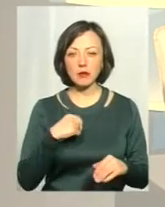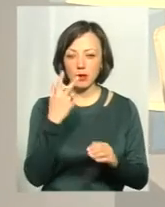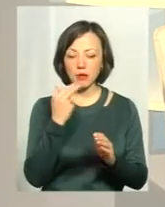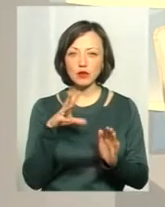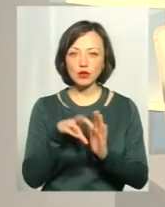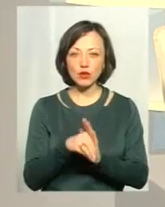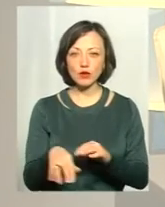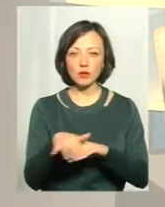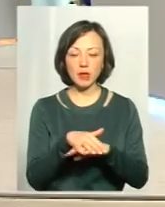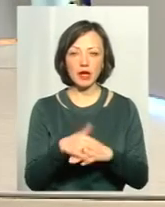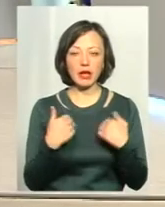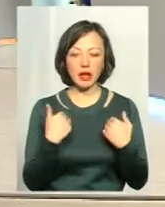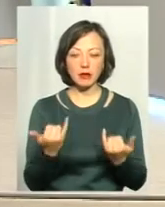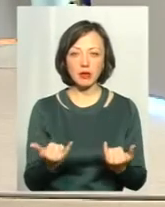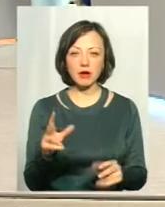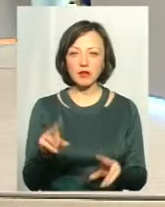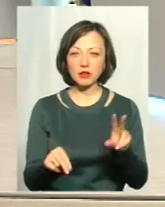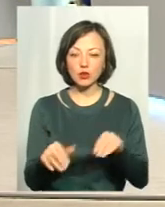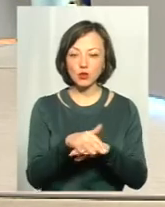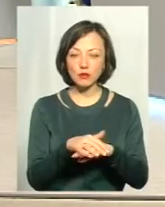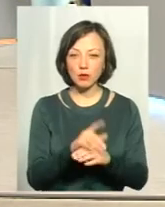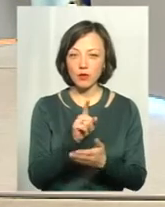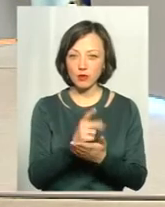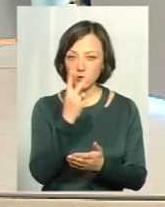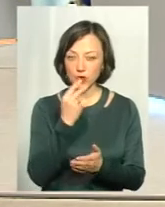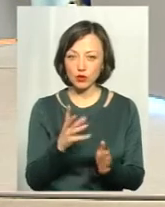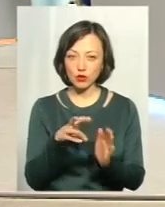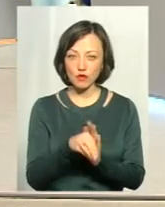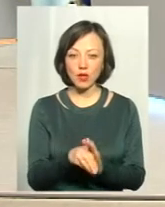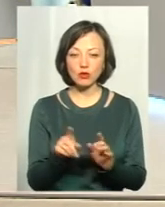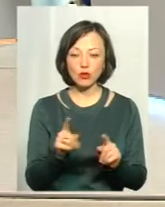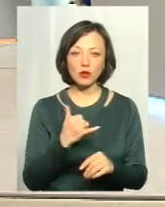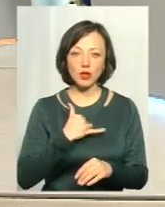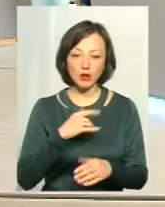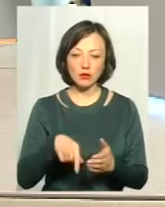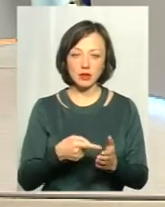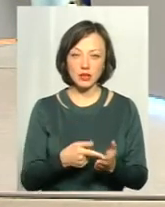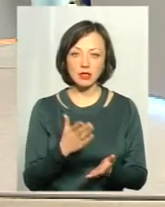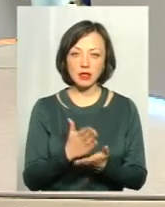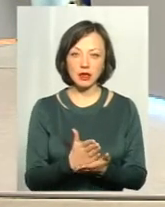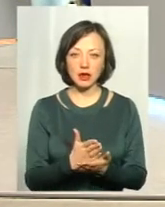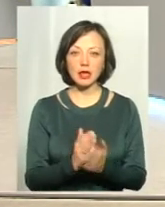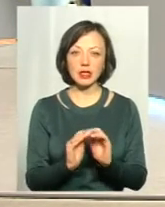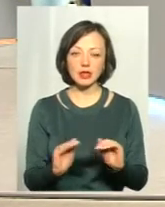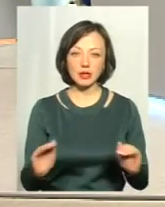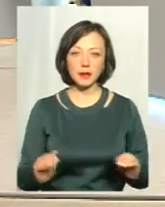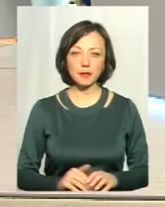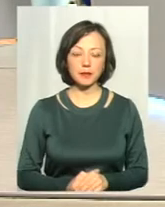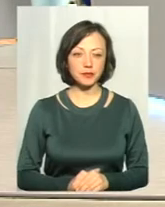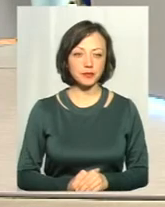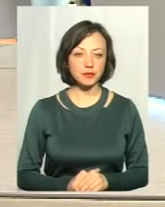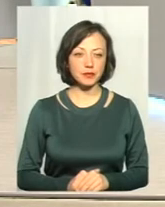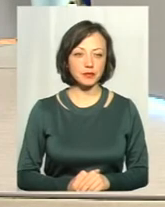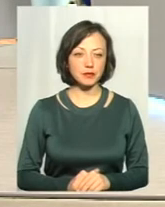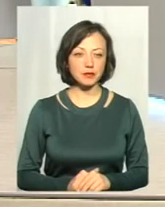до суспільства, і я тепер рахую, що суспільство повинно пристосуватися до того, що в нашому місті ще є хворі такі діти. І у нас,